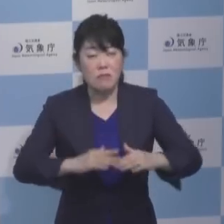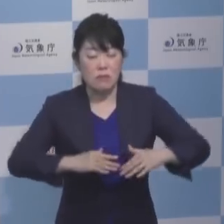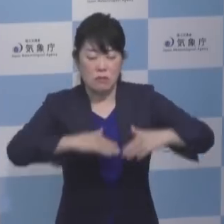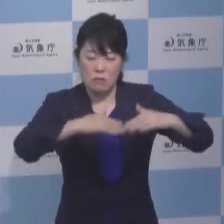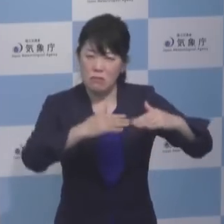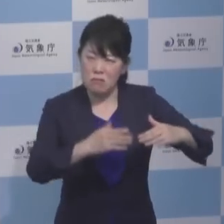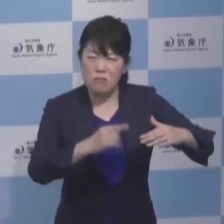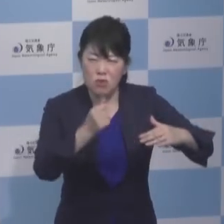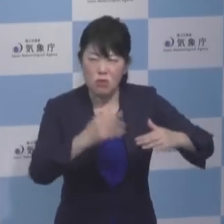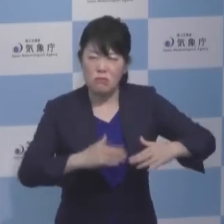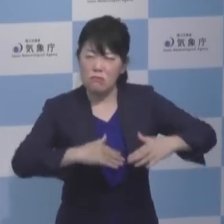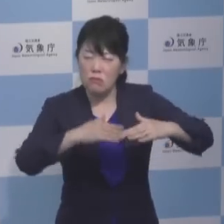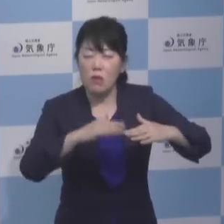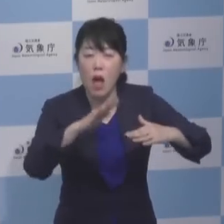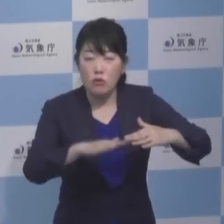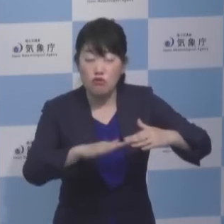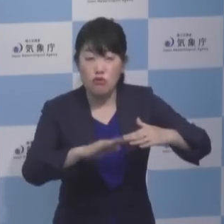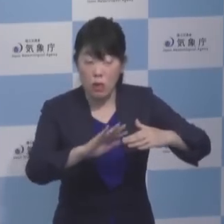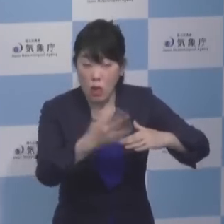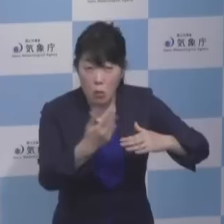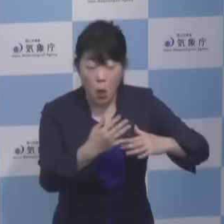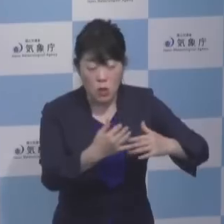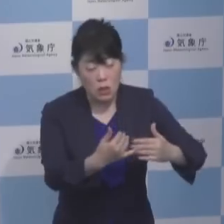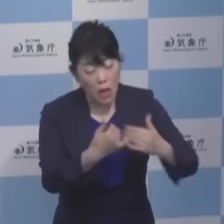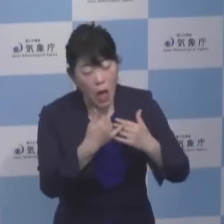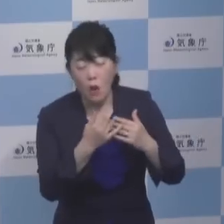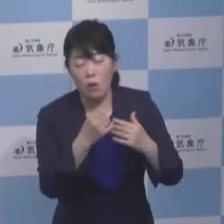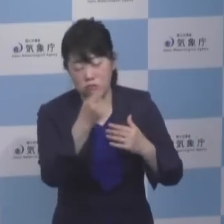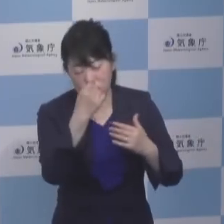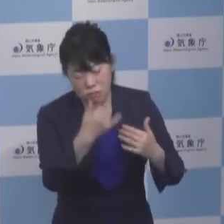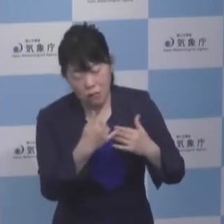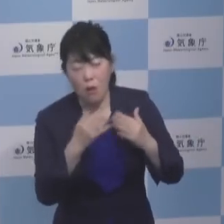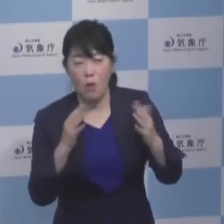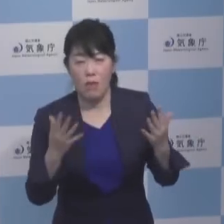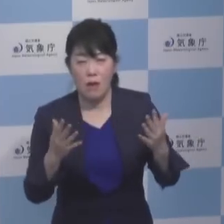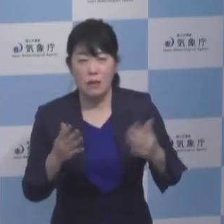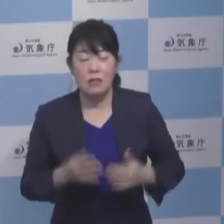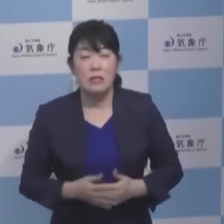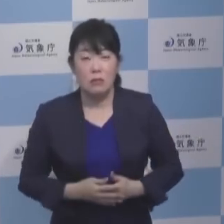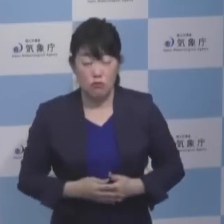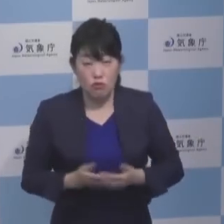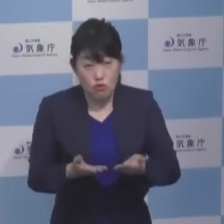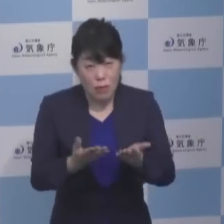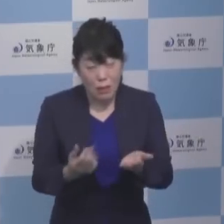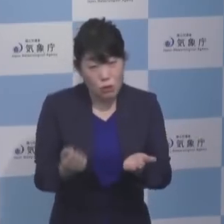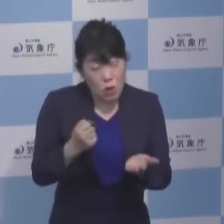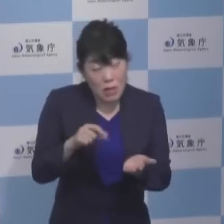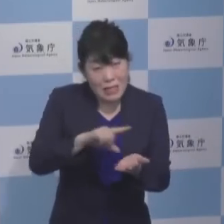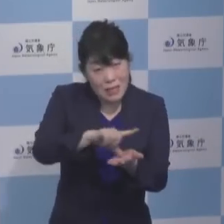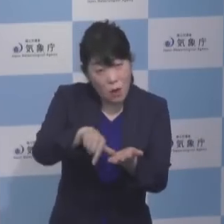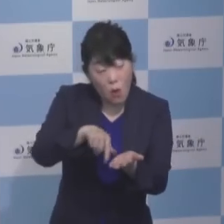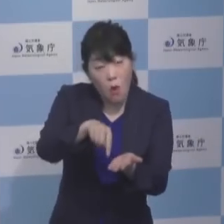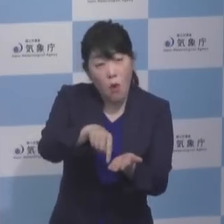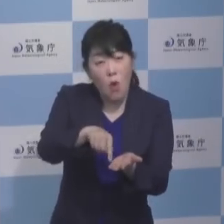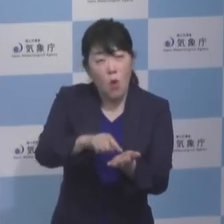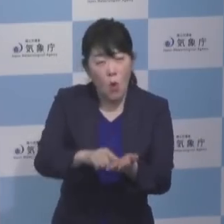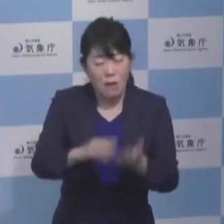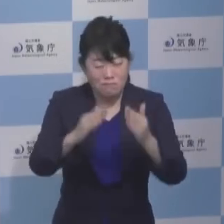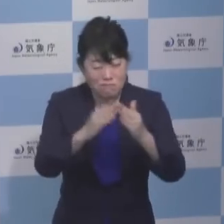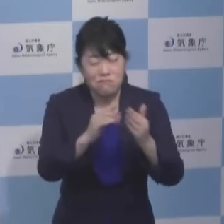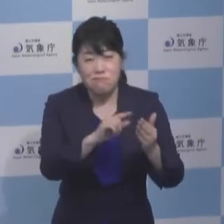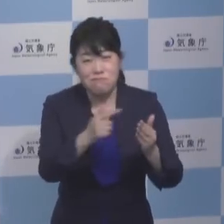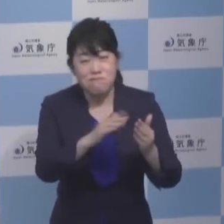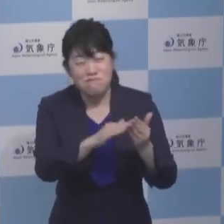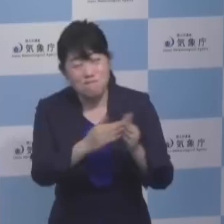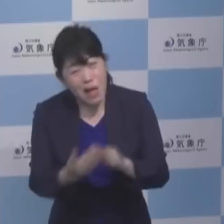が被害の心配はありません。揺れの強かった地域では家屋の倒壊や土